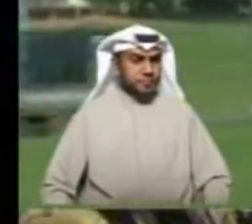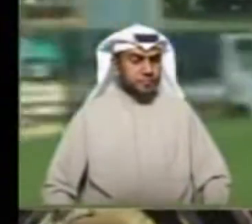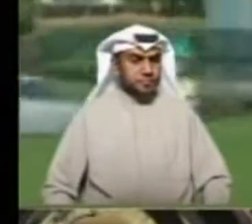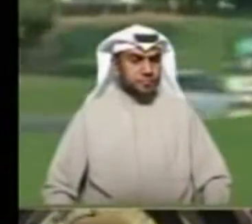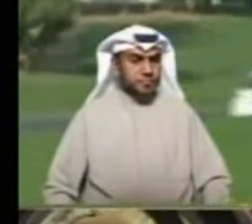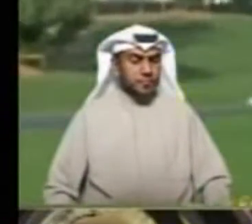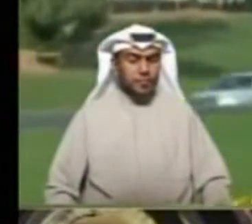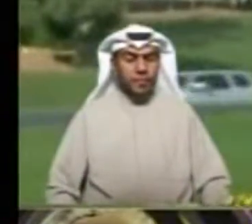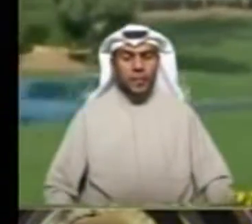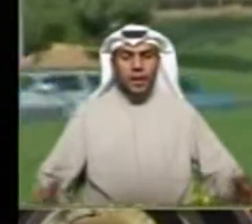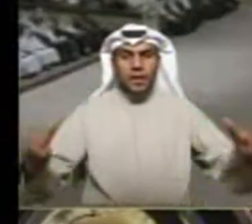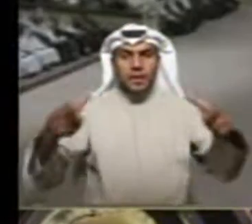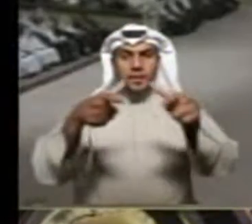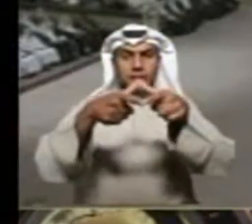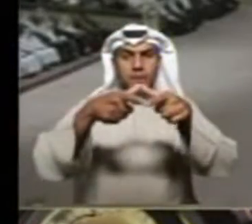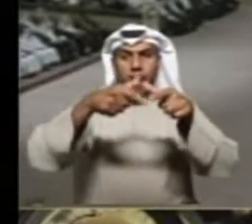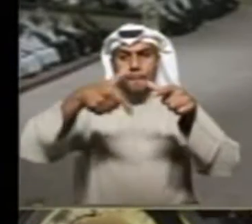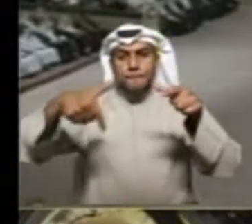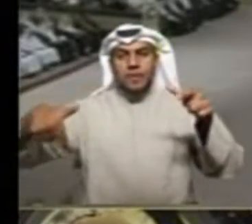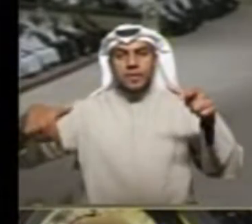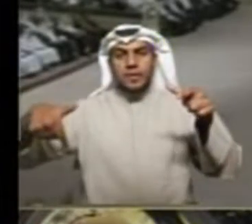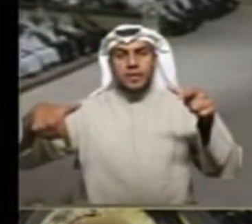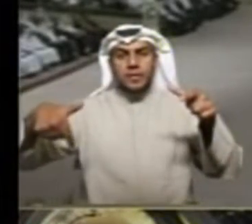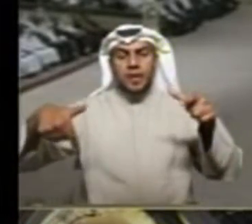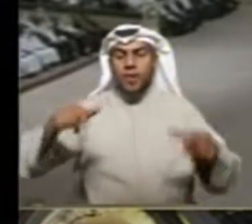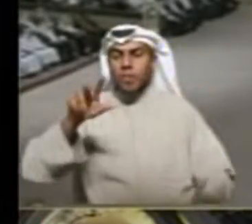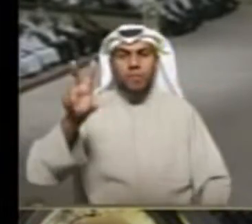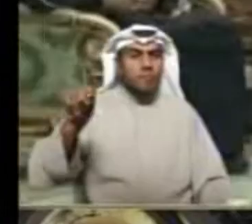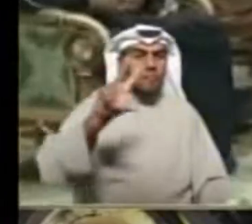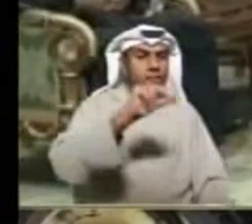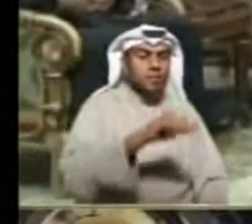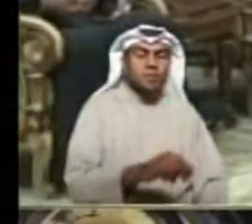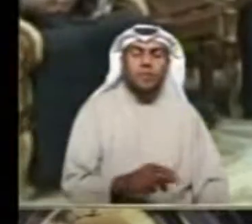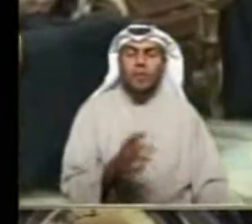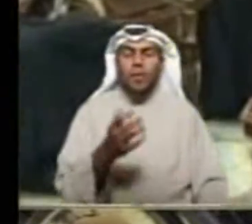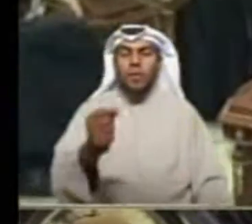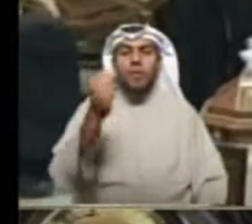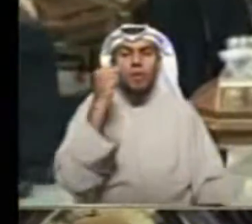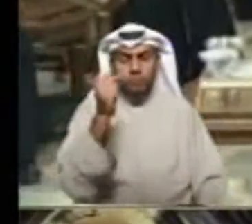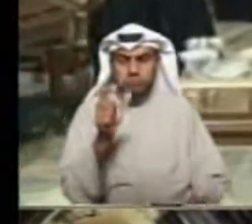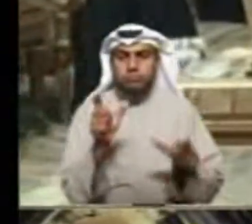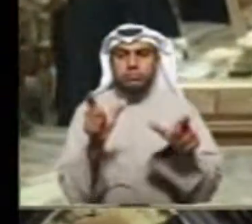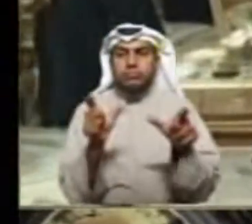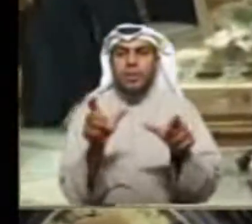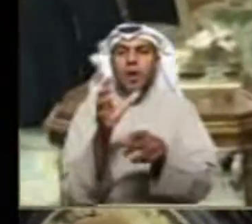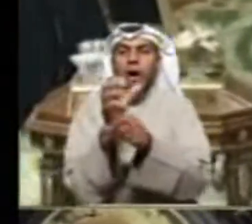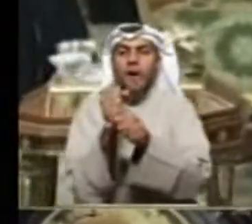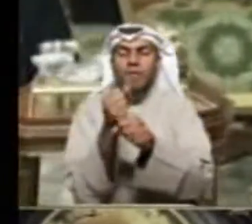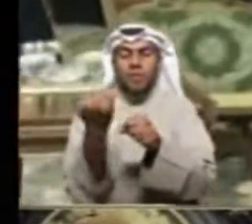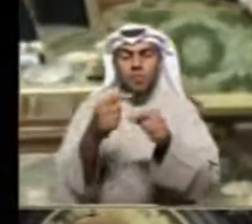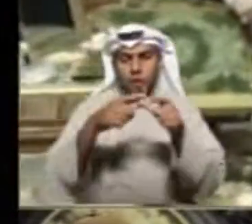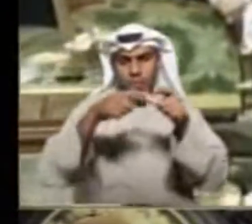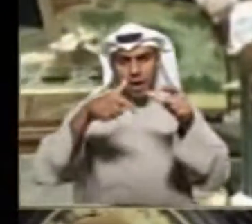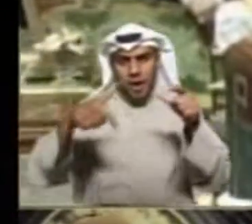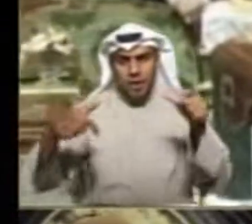مجلس التعاون لدول الخليج العربية كان ولا زال الحصن المنيع لحماية تماسك الأمن الخليجي والبناء عليه لنقله